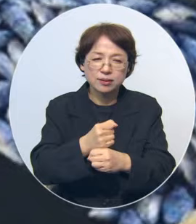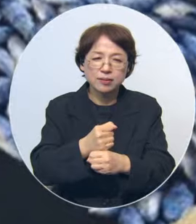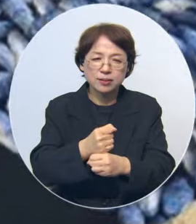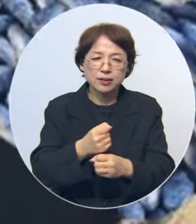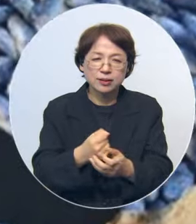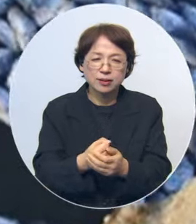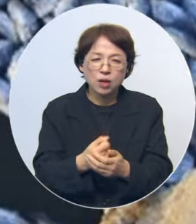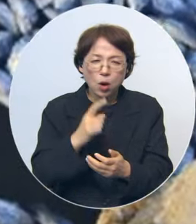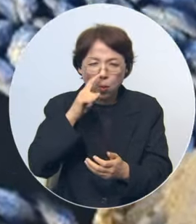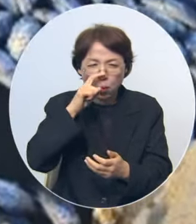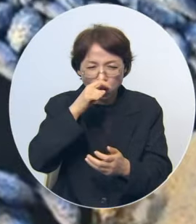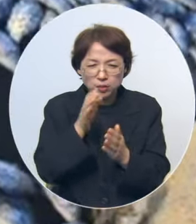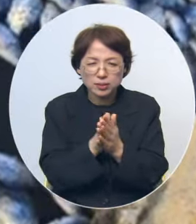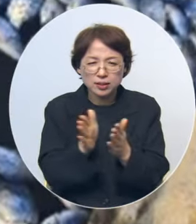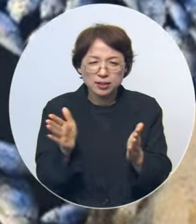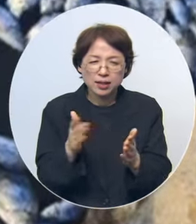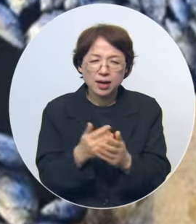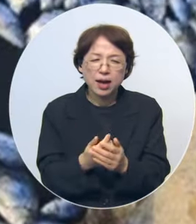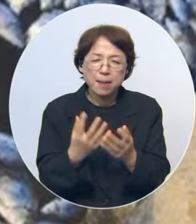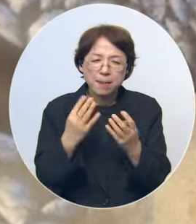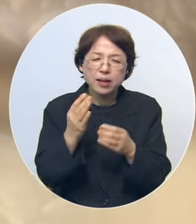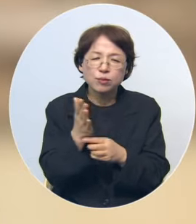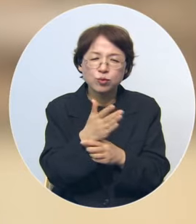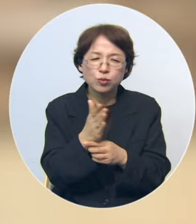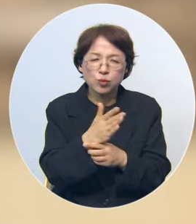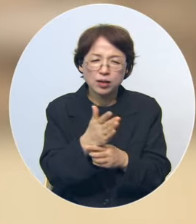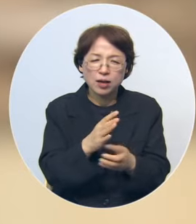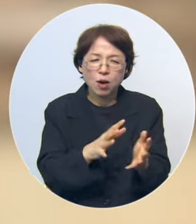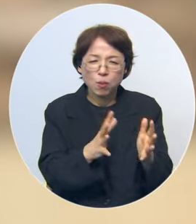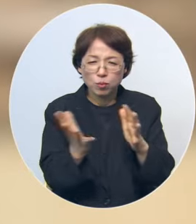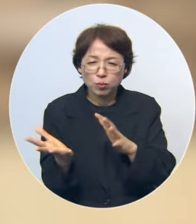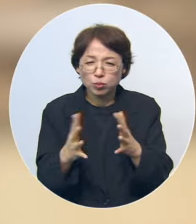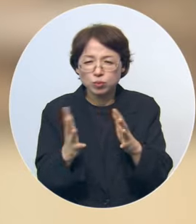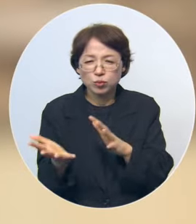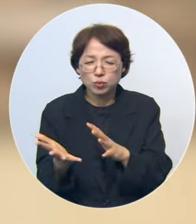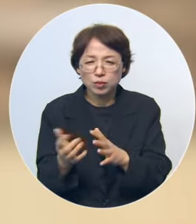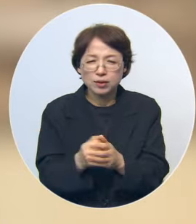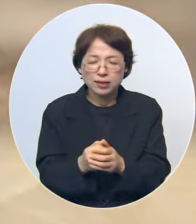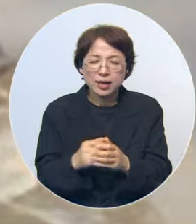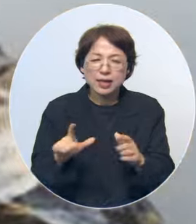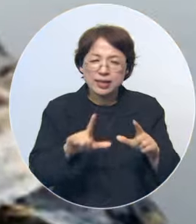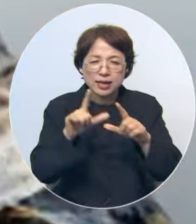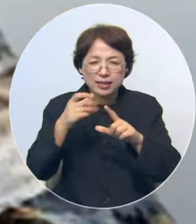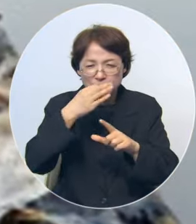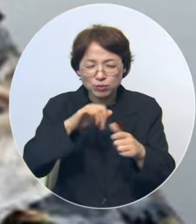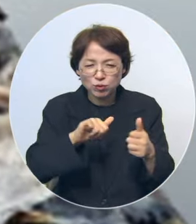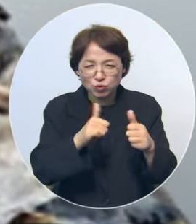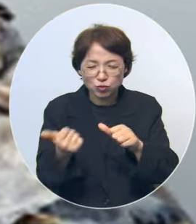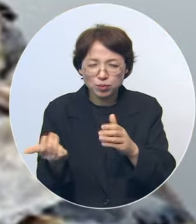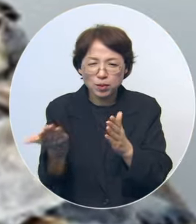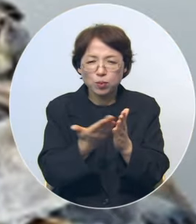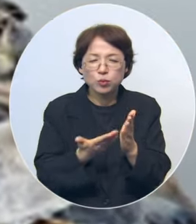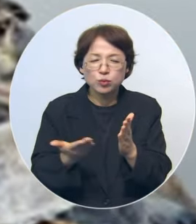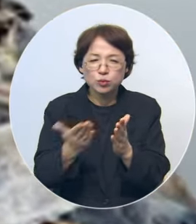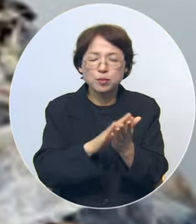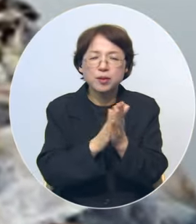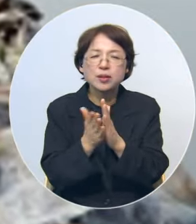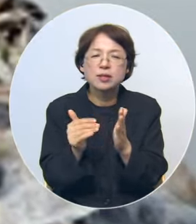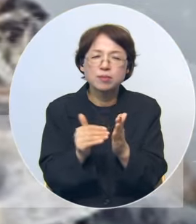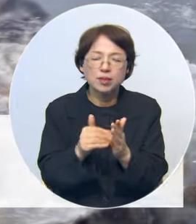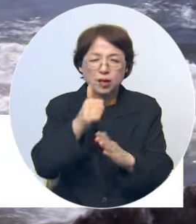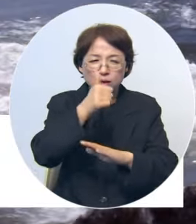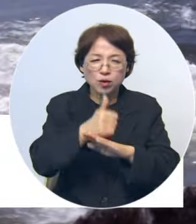오염이 시작되면서 수십만 마리의 물고기가 떼죽음을 당하고 생물이 살기 힘든 죽음의 호수로 변했습니다.